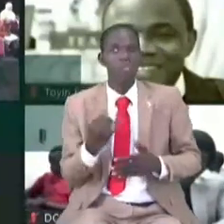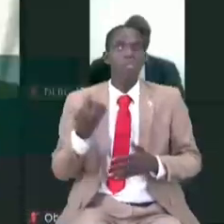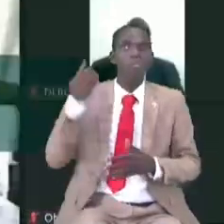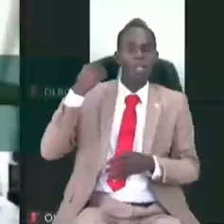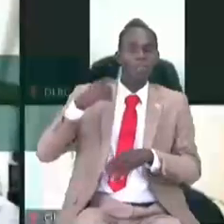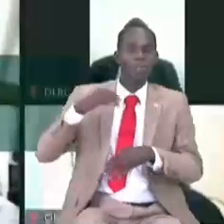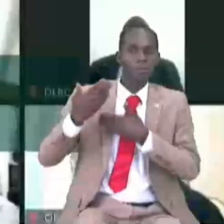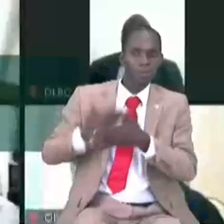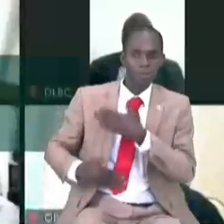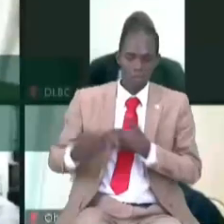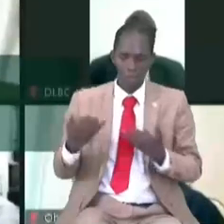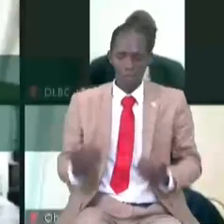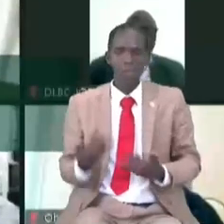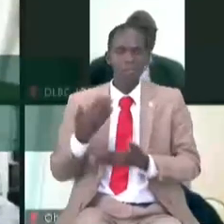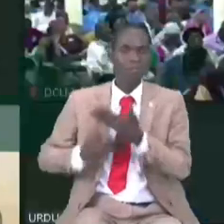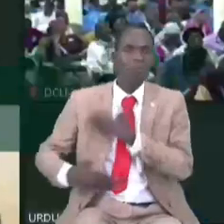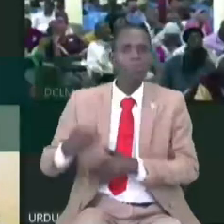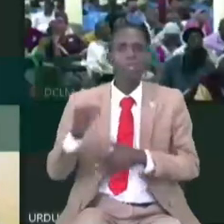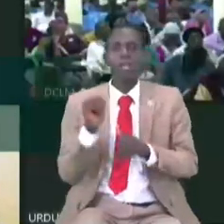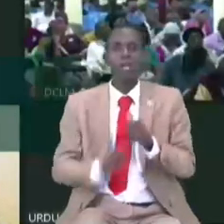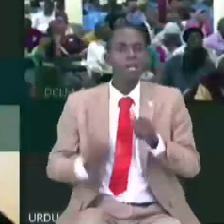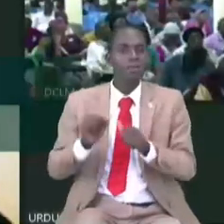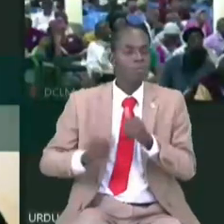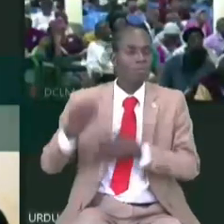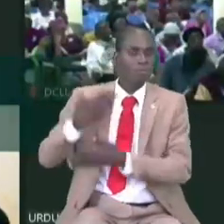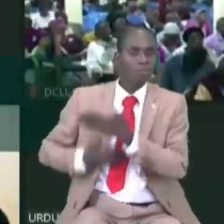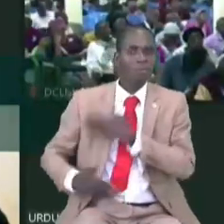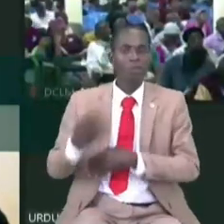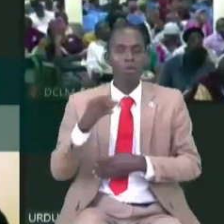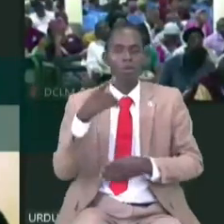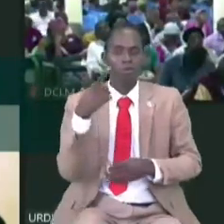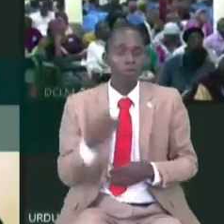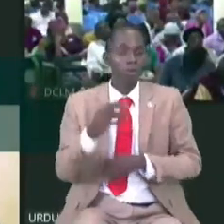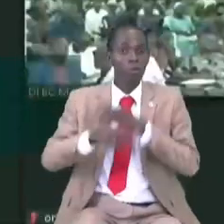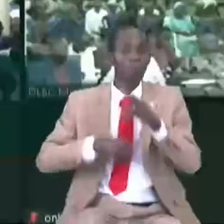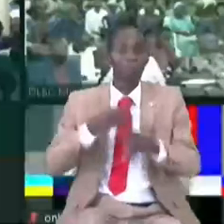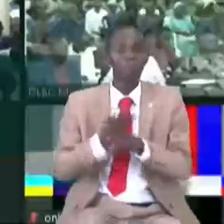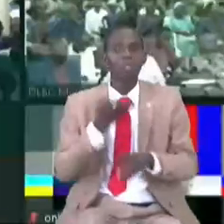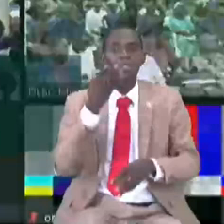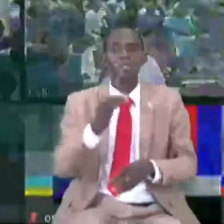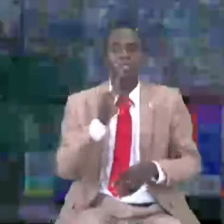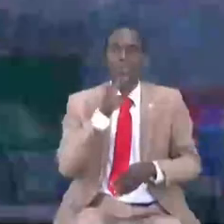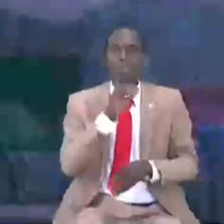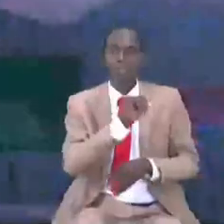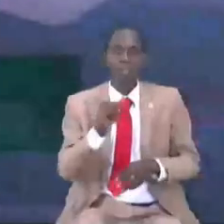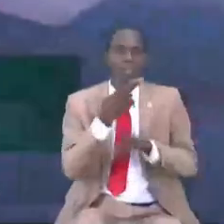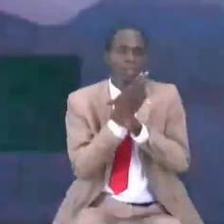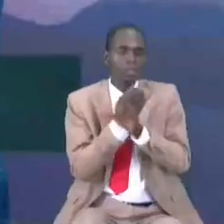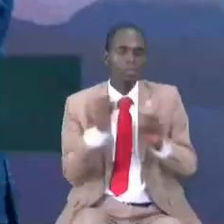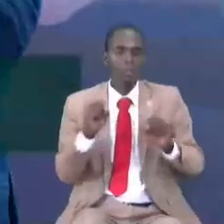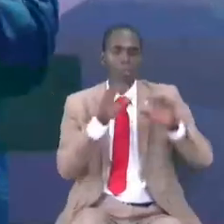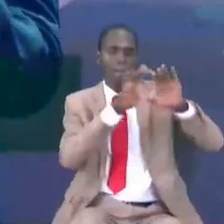chaque génération du monde, il y a donc la miséricorde rédemptrice que Dieu donne à ceux